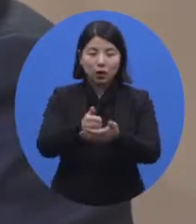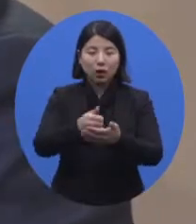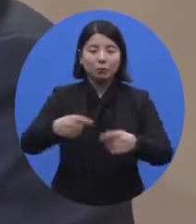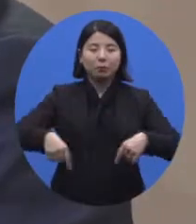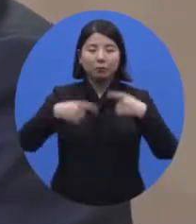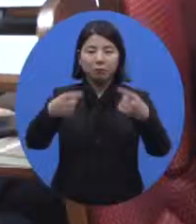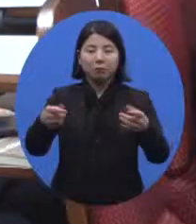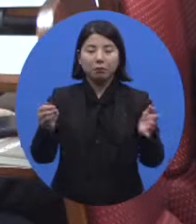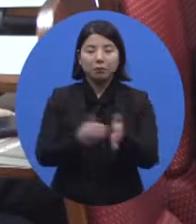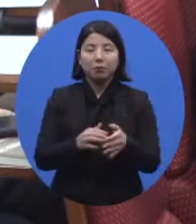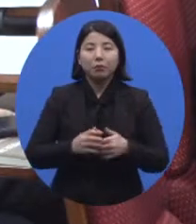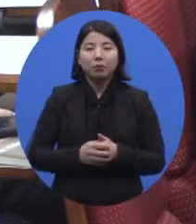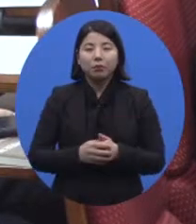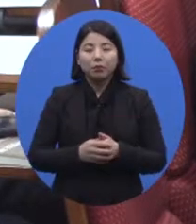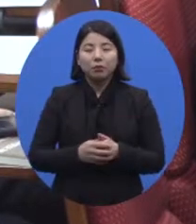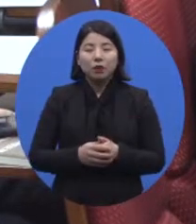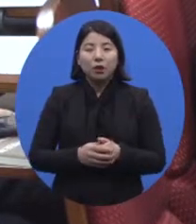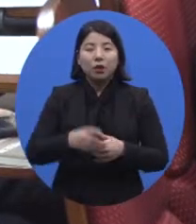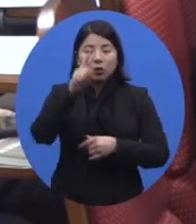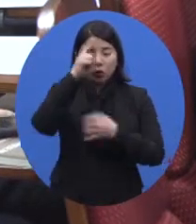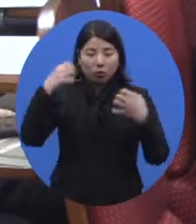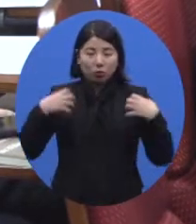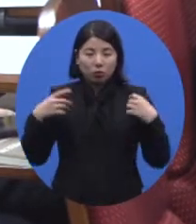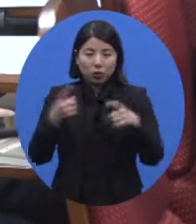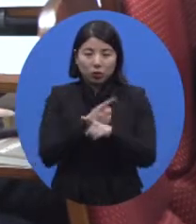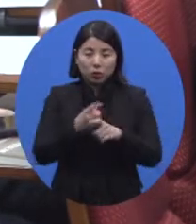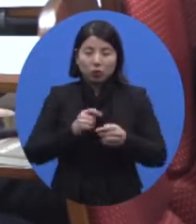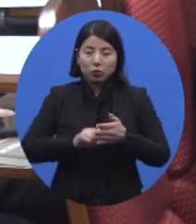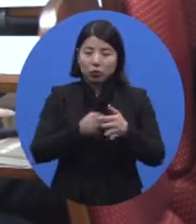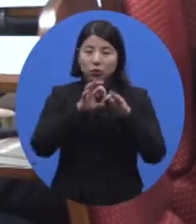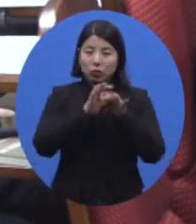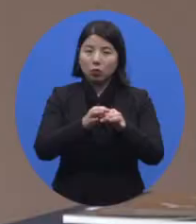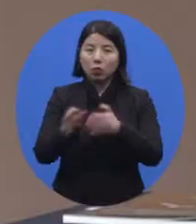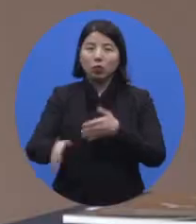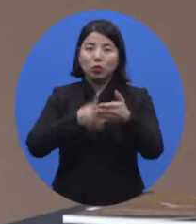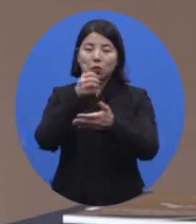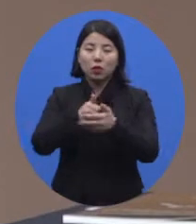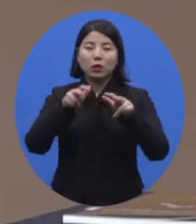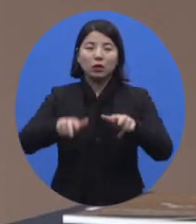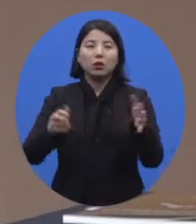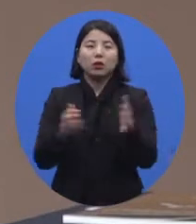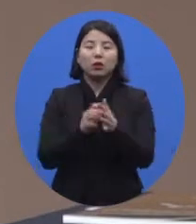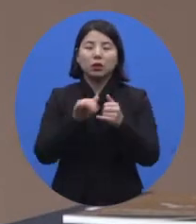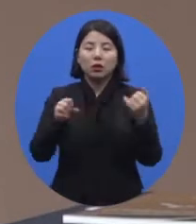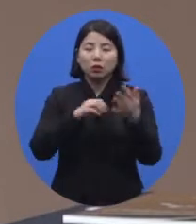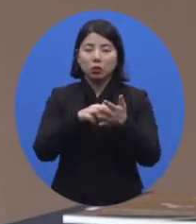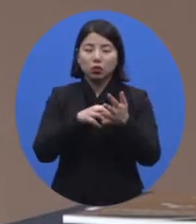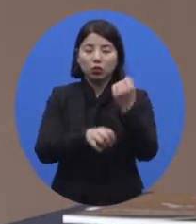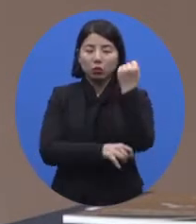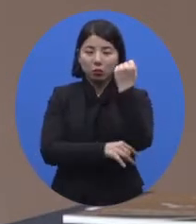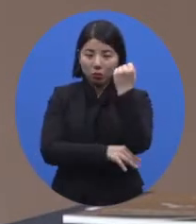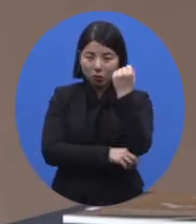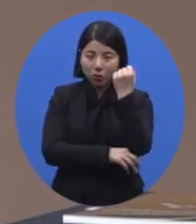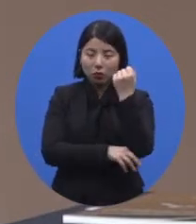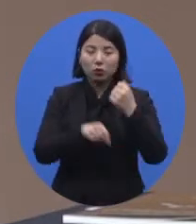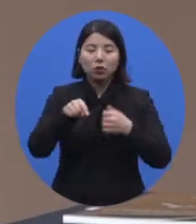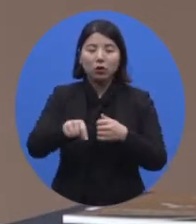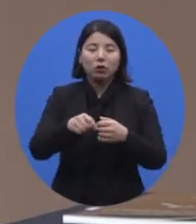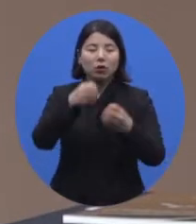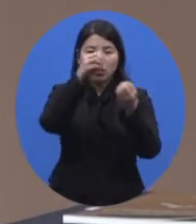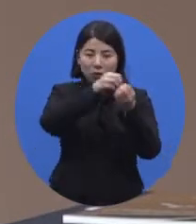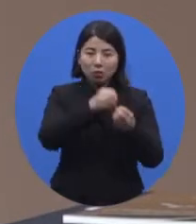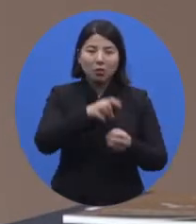참석했습니다. 정부의 지방자치법 개정 추진과 관련해 이 지사는 그동안 인구수만 기준으로 했던 기존